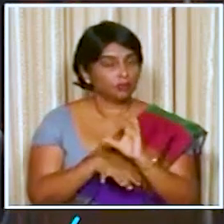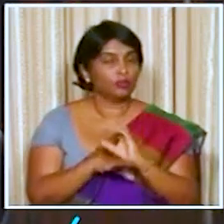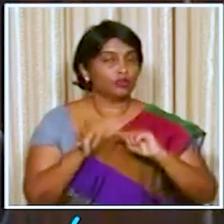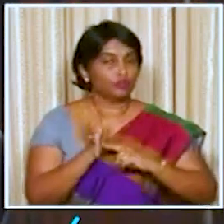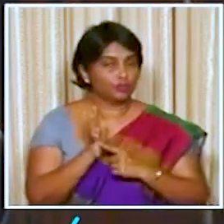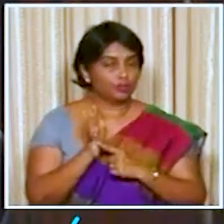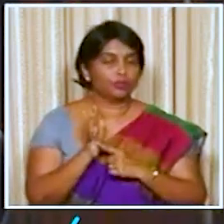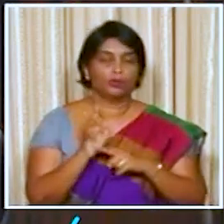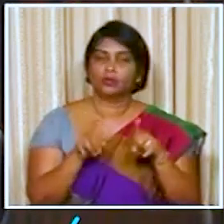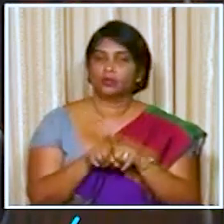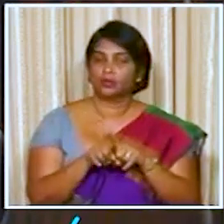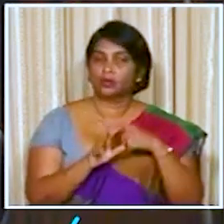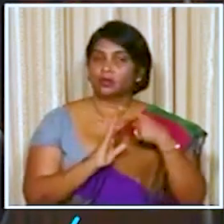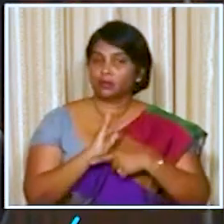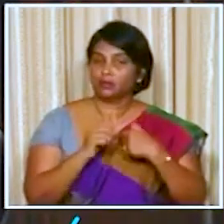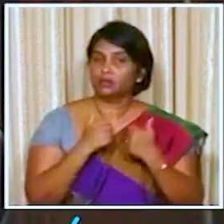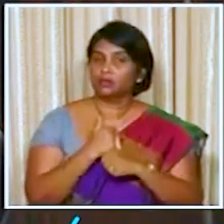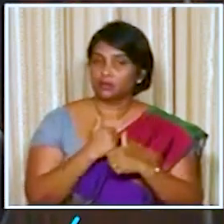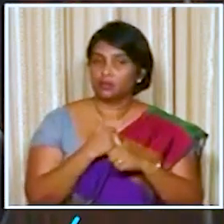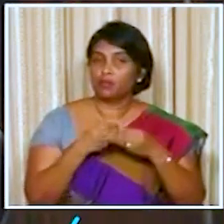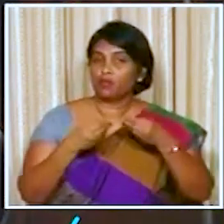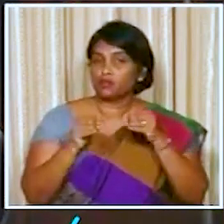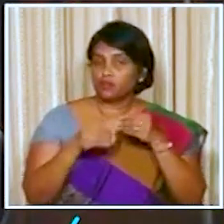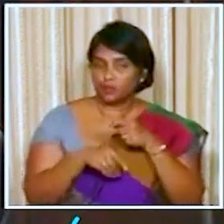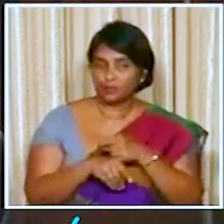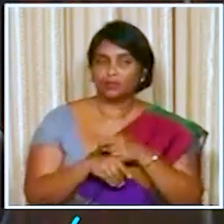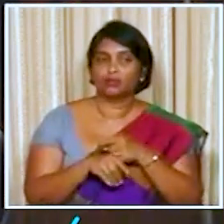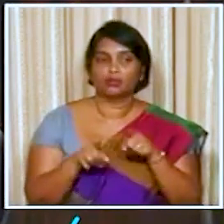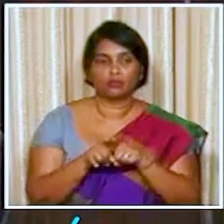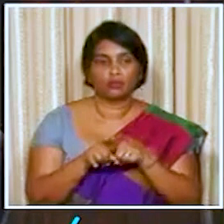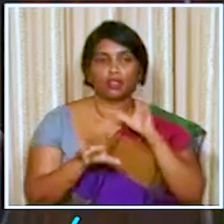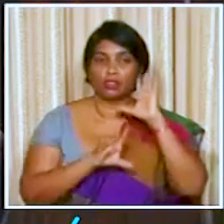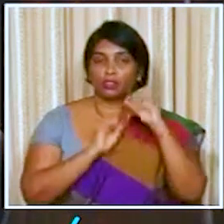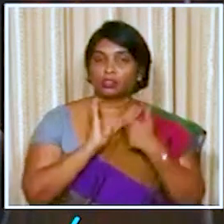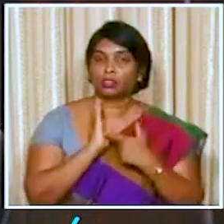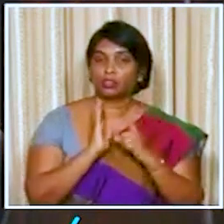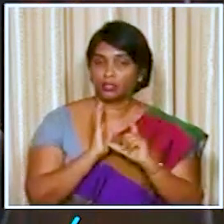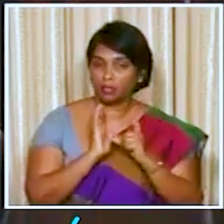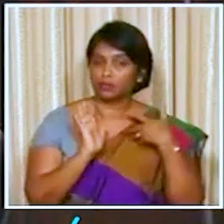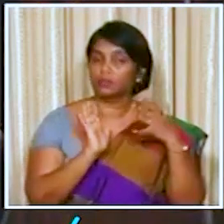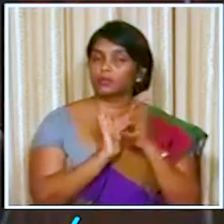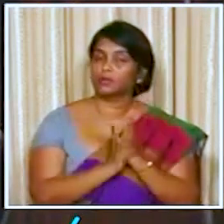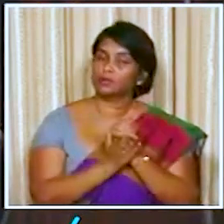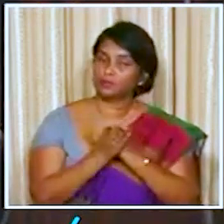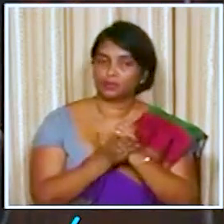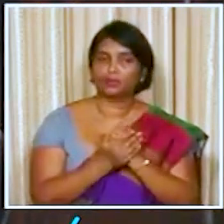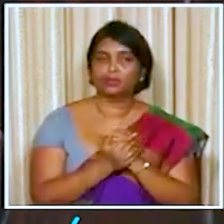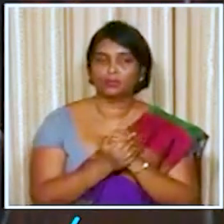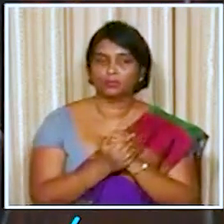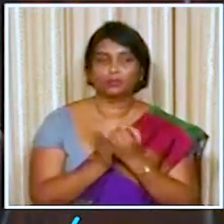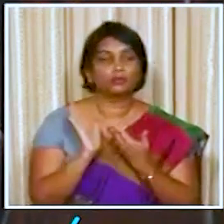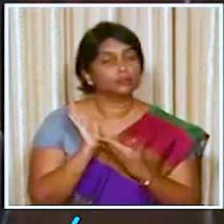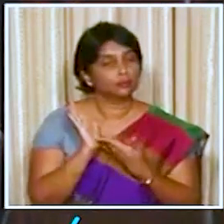උපාංග ඒ වගේම දේශීය නිපදවන මෘදුකාංග හා තොරතුරු තාක්ෂණයේ හැබඳුණු සීලුම සේවාවල්